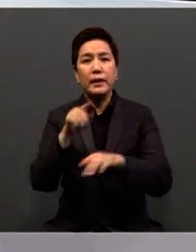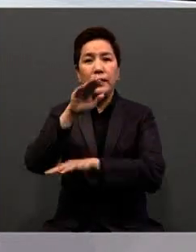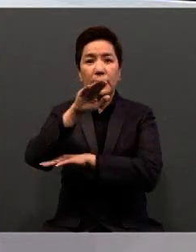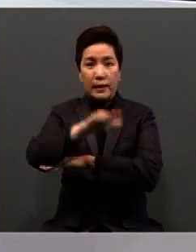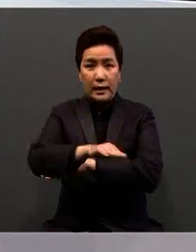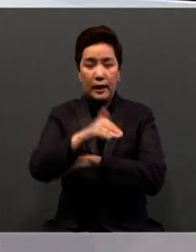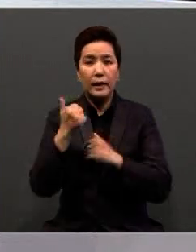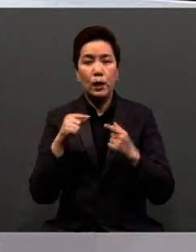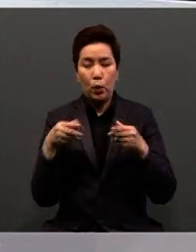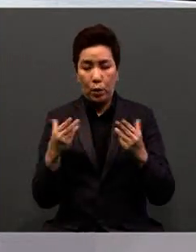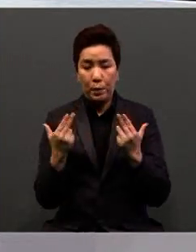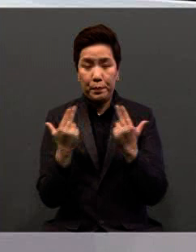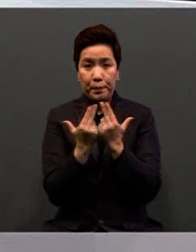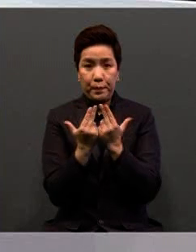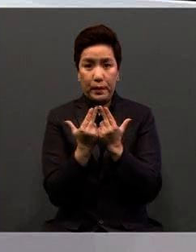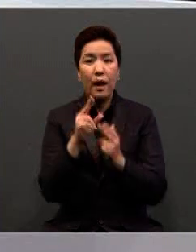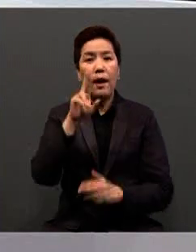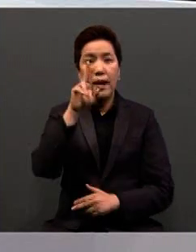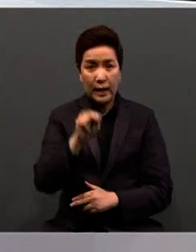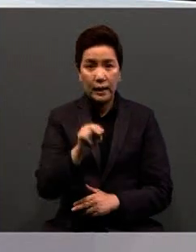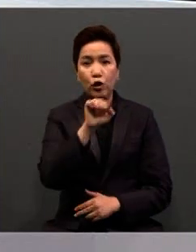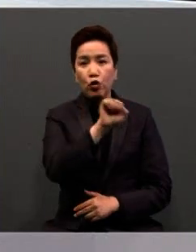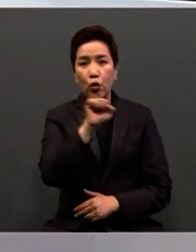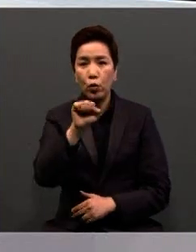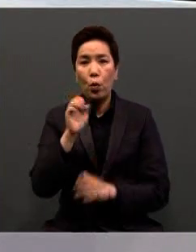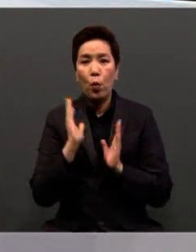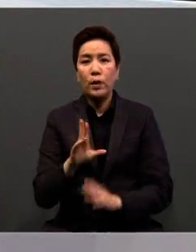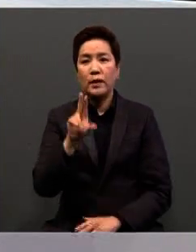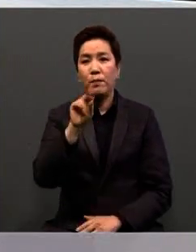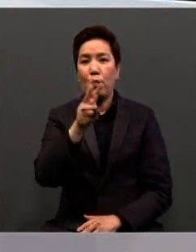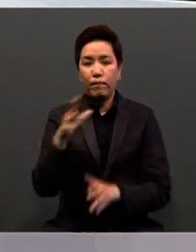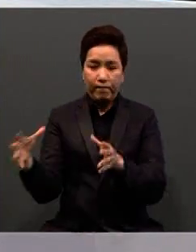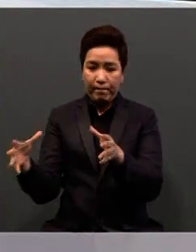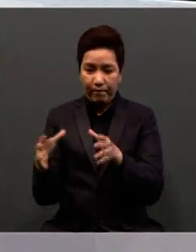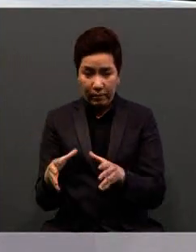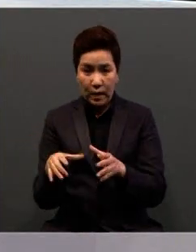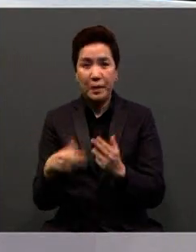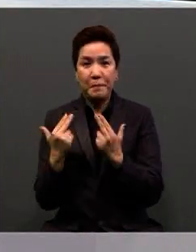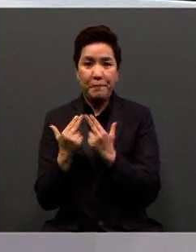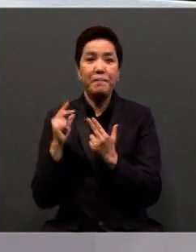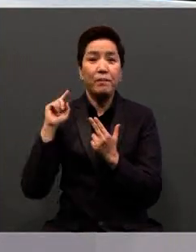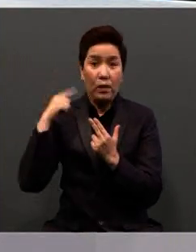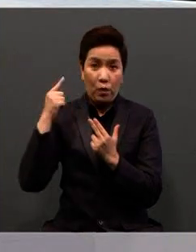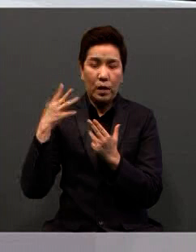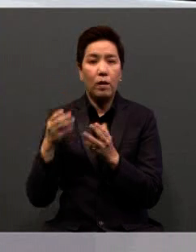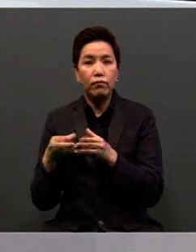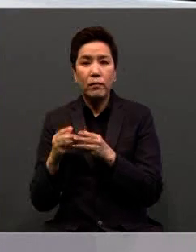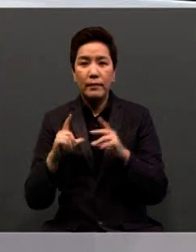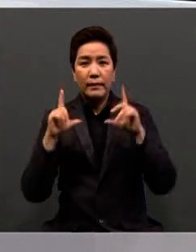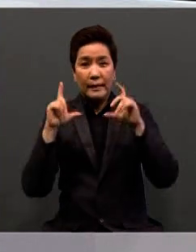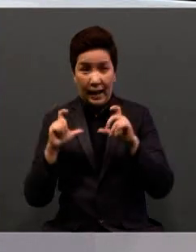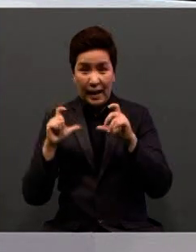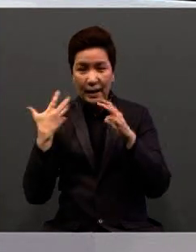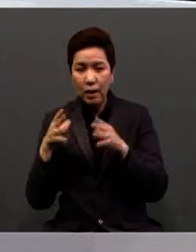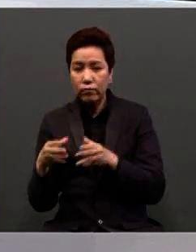เย็นนะครับอย่างรวมไทยสร้างชาติครับวันนี้ที่นัดหมายให้สสทั้ง 36คนมารู้ตัวกันที่พักนะครับเผื่อถ่าย